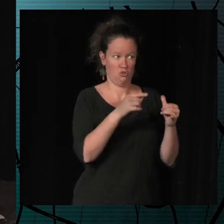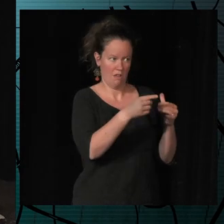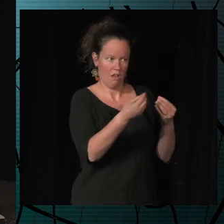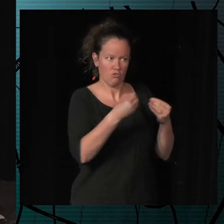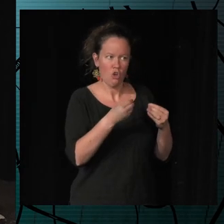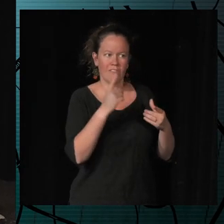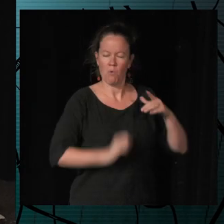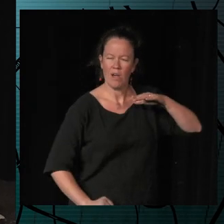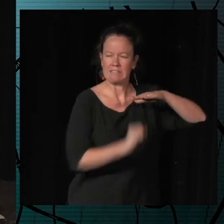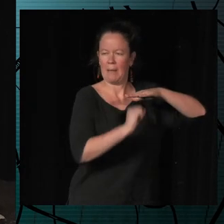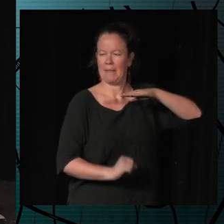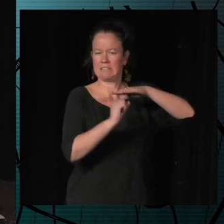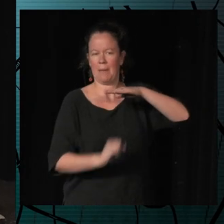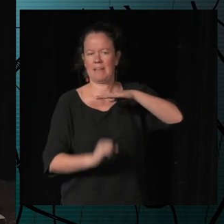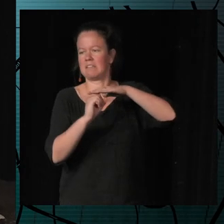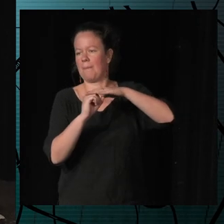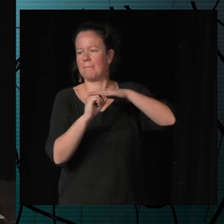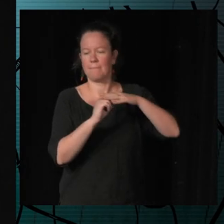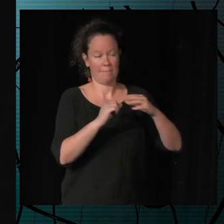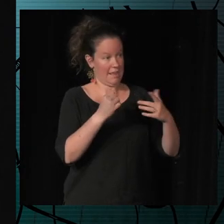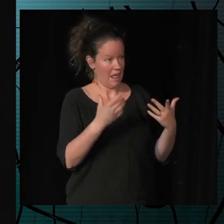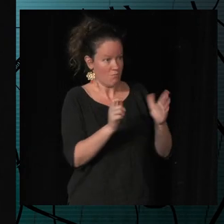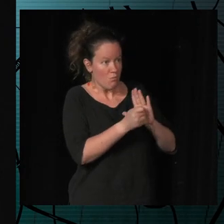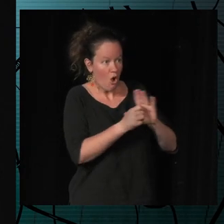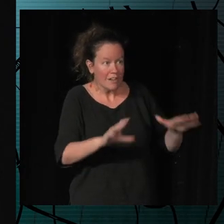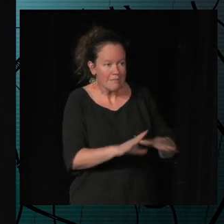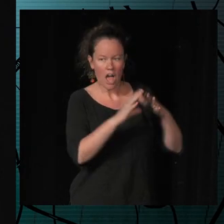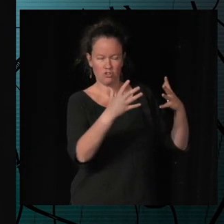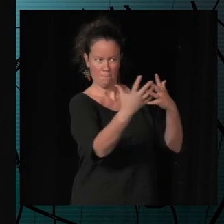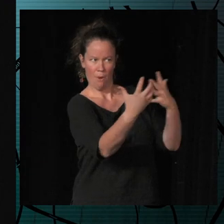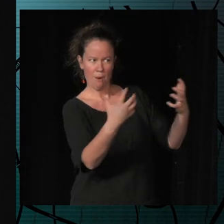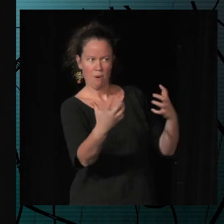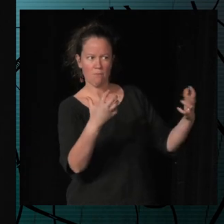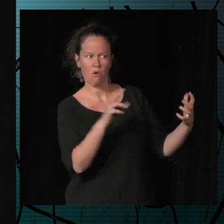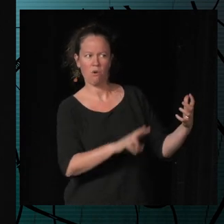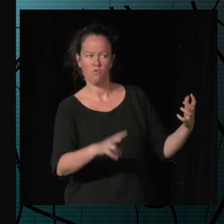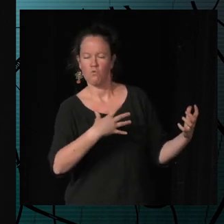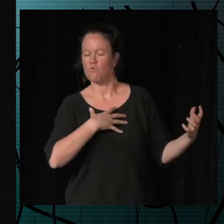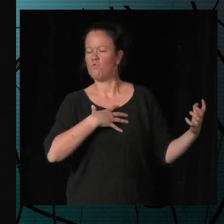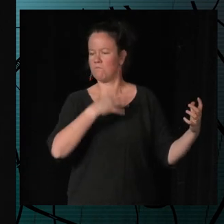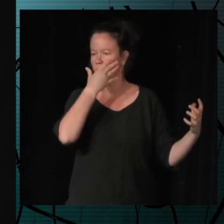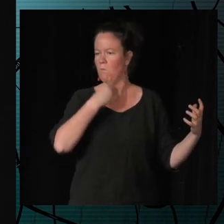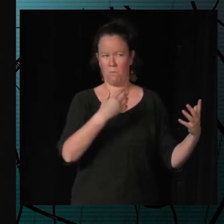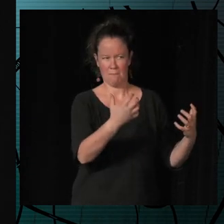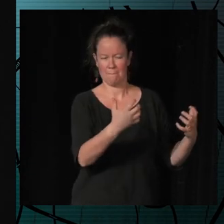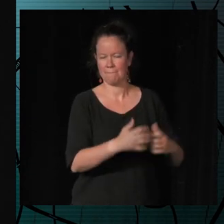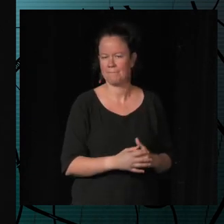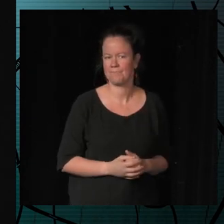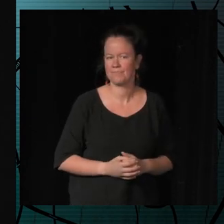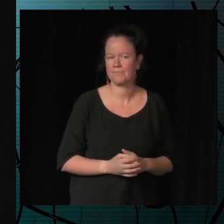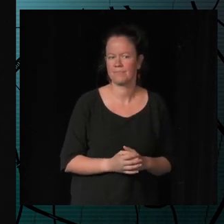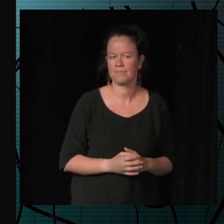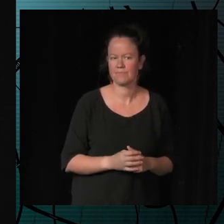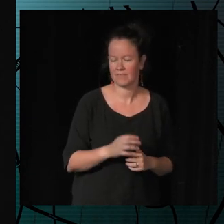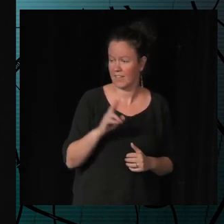et il y a des moments qui sont vraiment plastiquement très fort et ça m'évoque un un des éléments presque qui